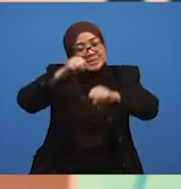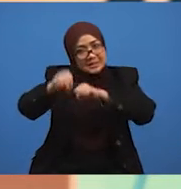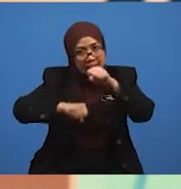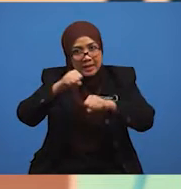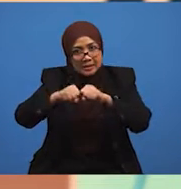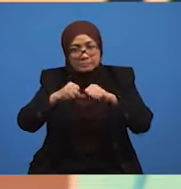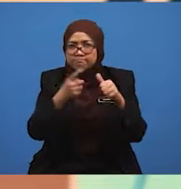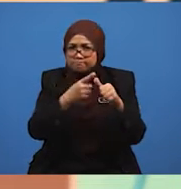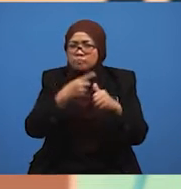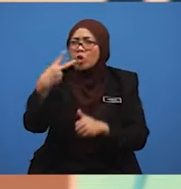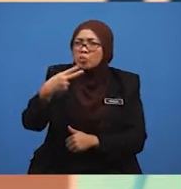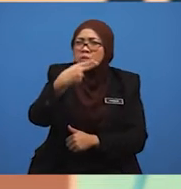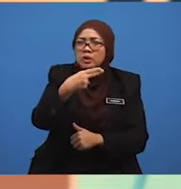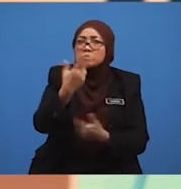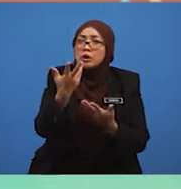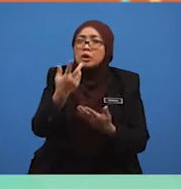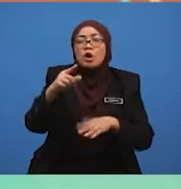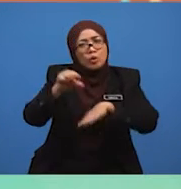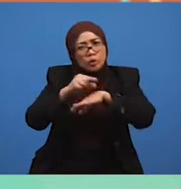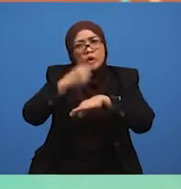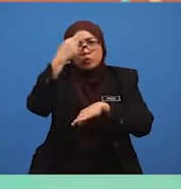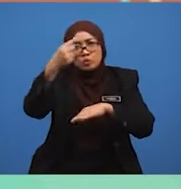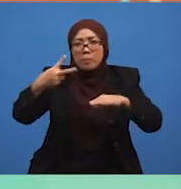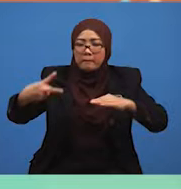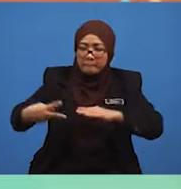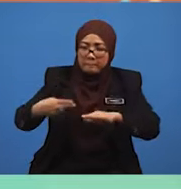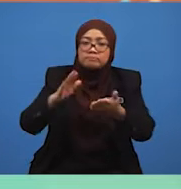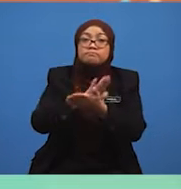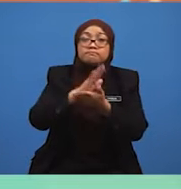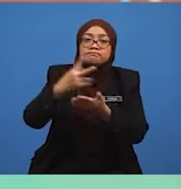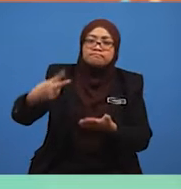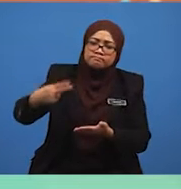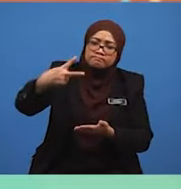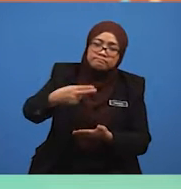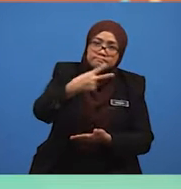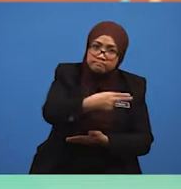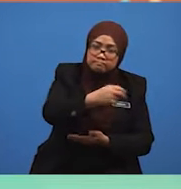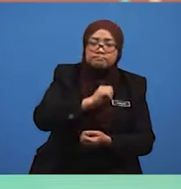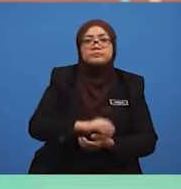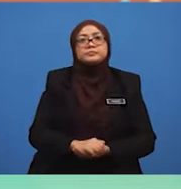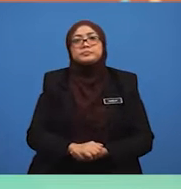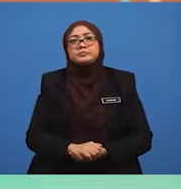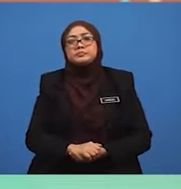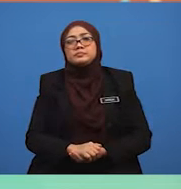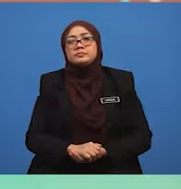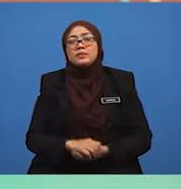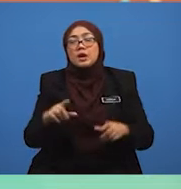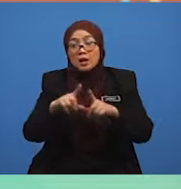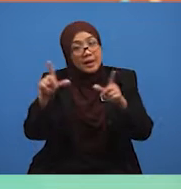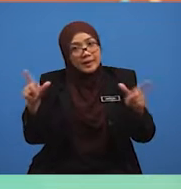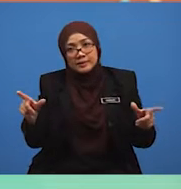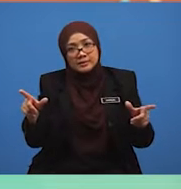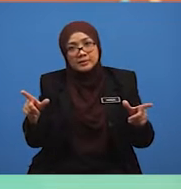Gunting digunakan untuk memotong, kan? Mr. Q sudah memberi petunjuk di sini. Yang lain, cikgu